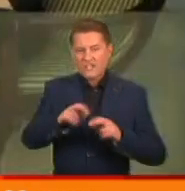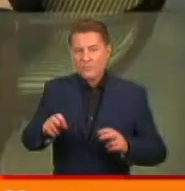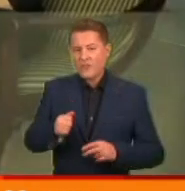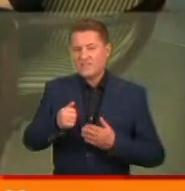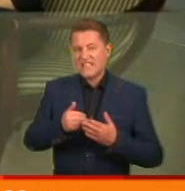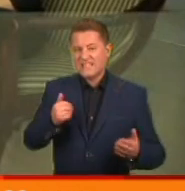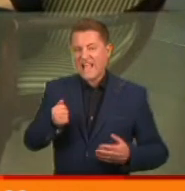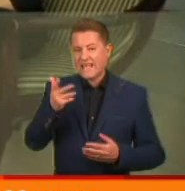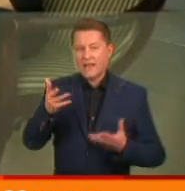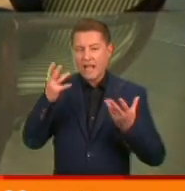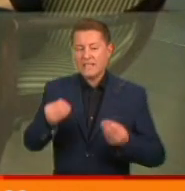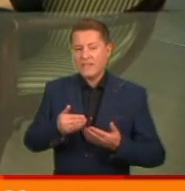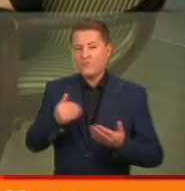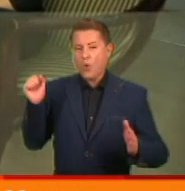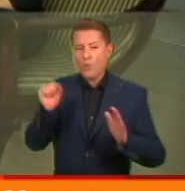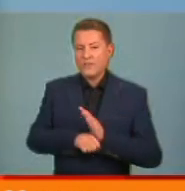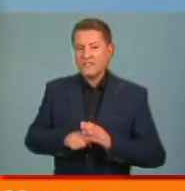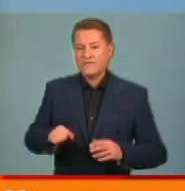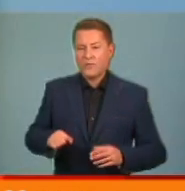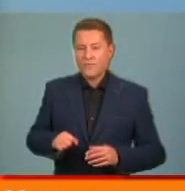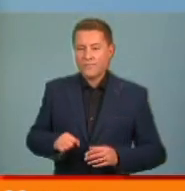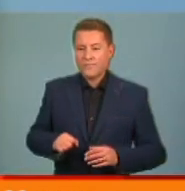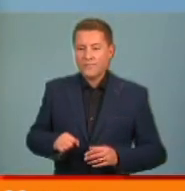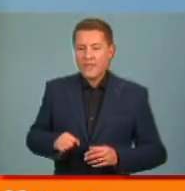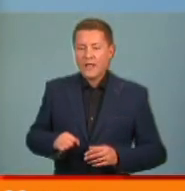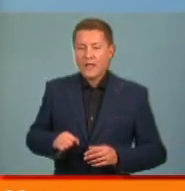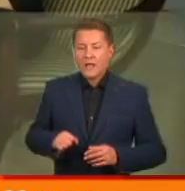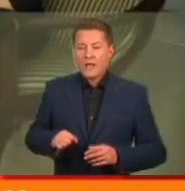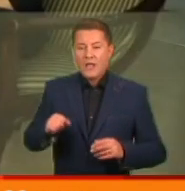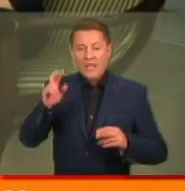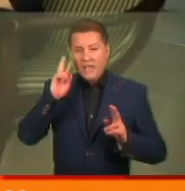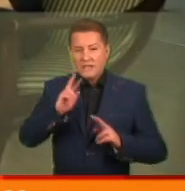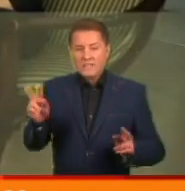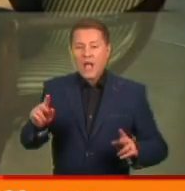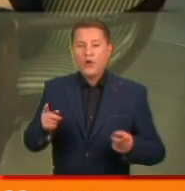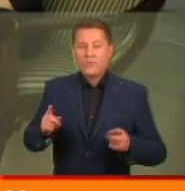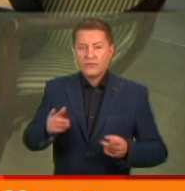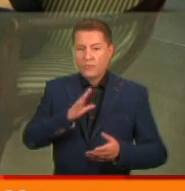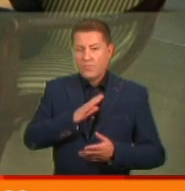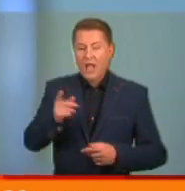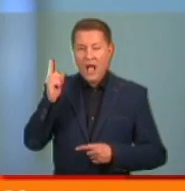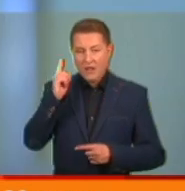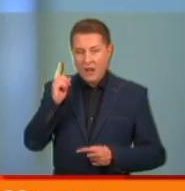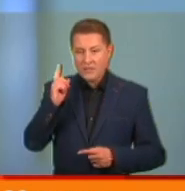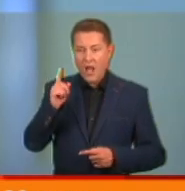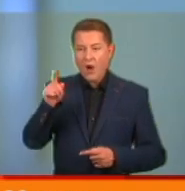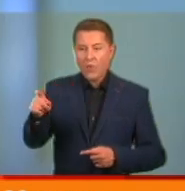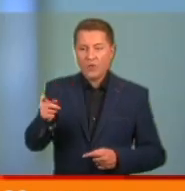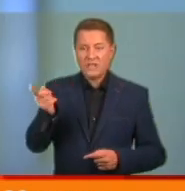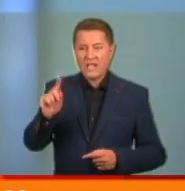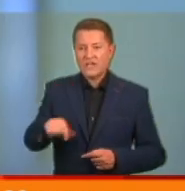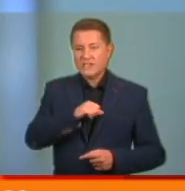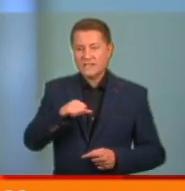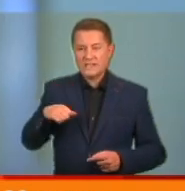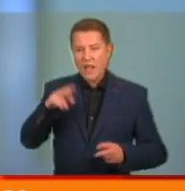вбивства? А чому охрана була ГУРа? Ну, не знаю, чому таке рішення було прийнято. Він навіть сам